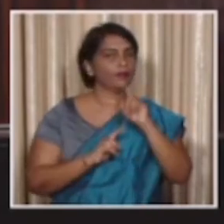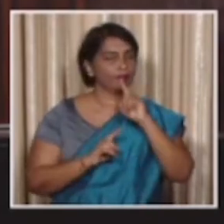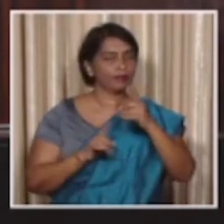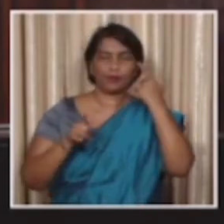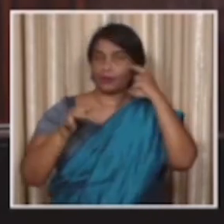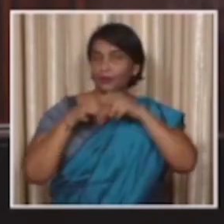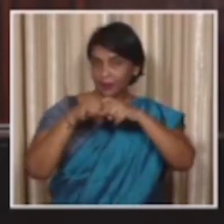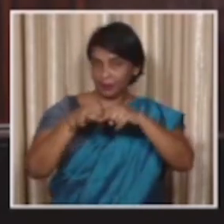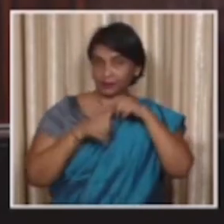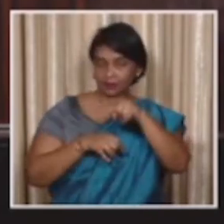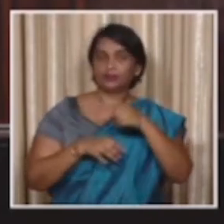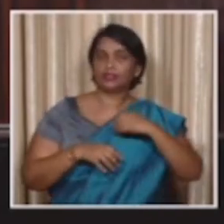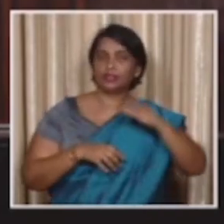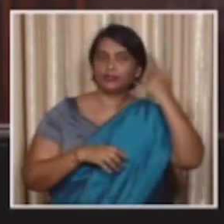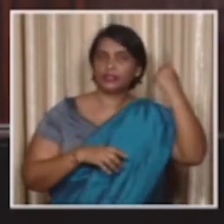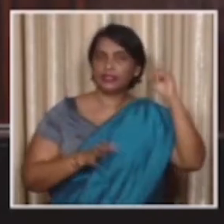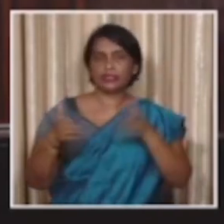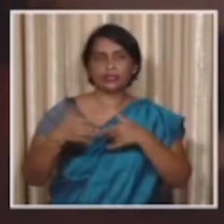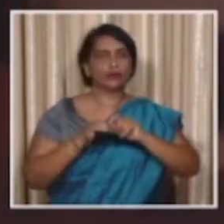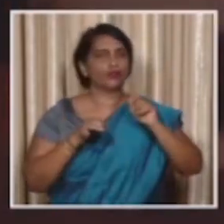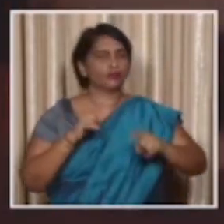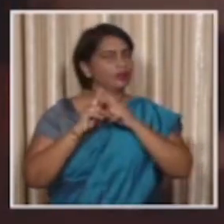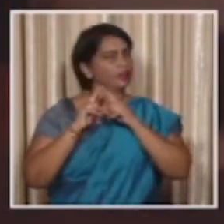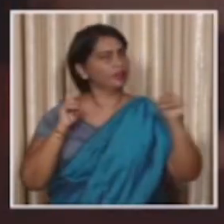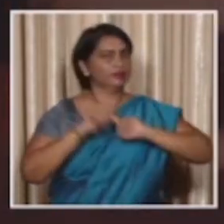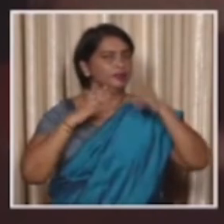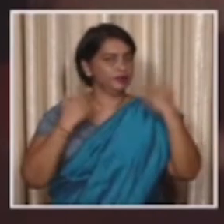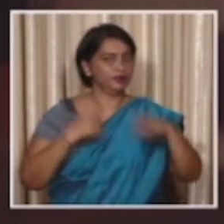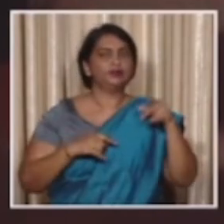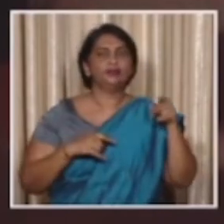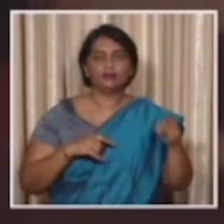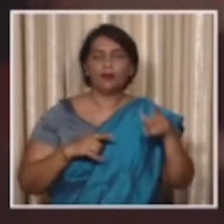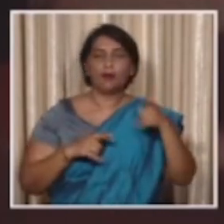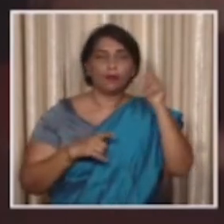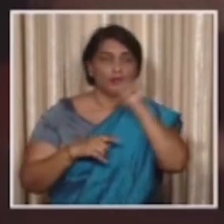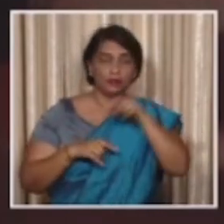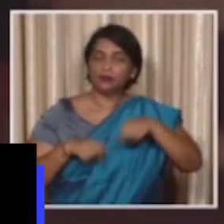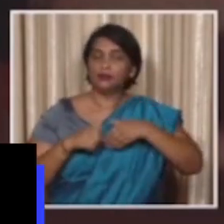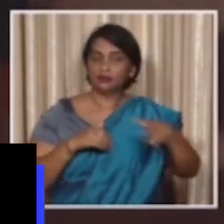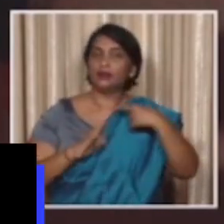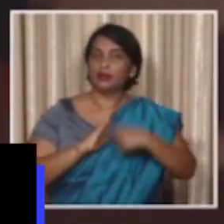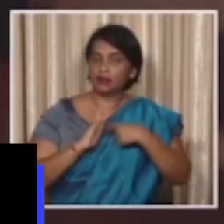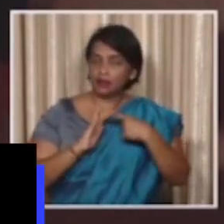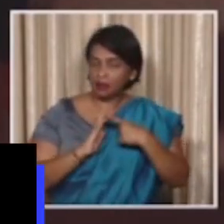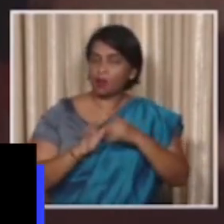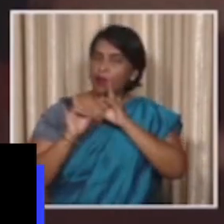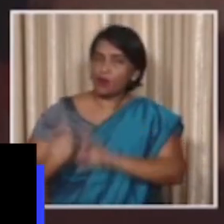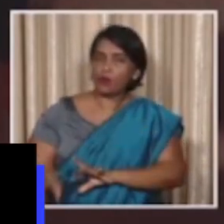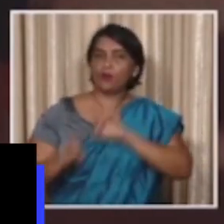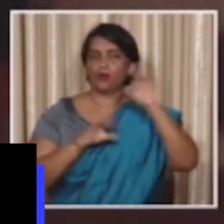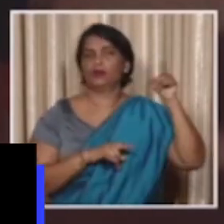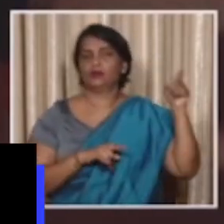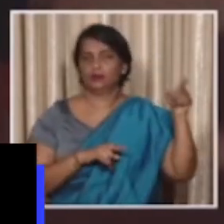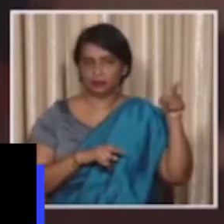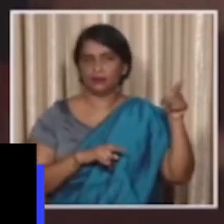කාරණාව සම්බන්ධව විශේෂයෙන්ම ඊයේ කැබිනට් මණ්ඩලයේ දීර්ඝ වශයෙන් සාකච්ඡා කරා. මාලදිවයිනේ මේ වෙනකොට ලංකාවට උනා සමානම දෙයක් වෙලා